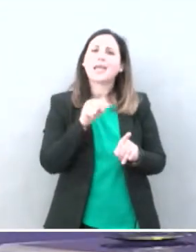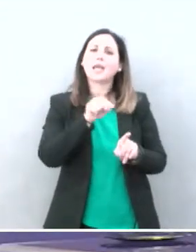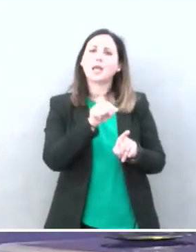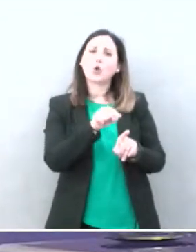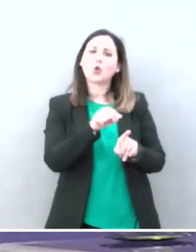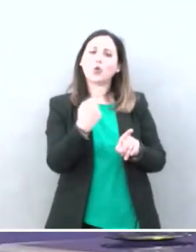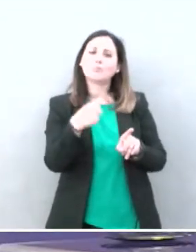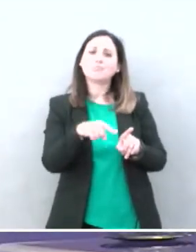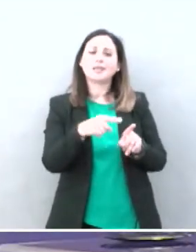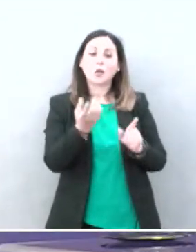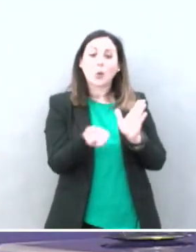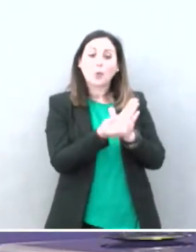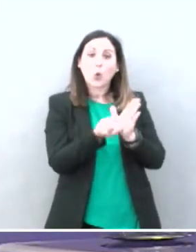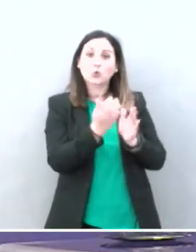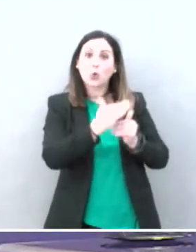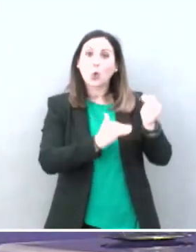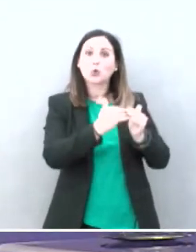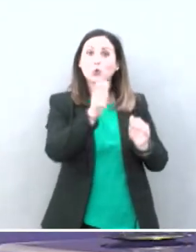valore